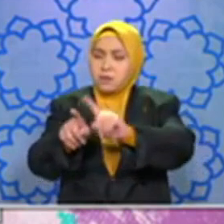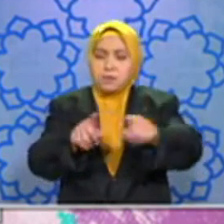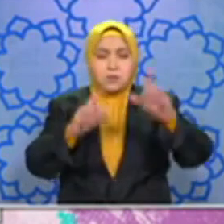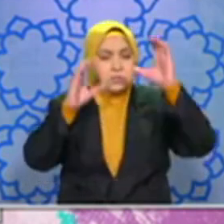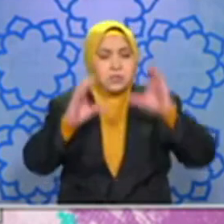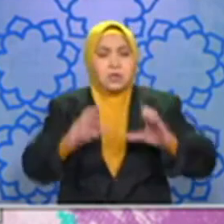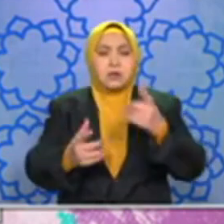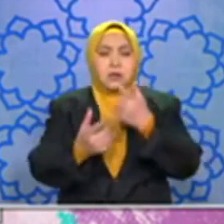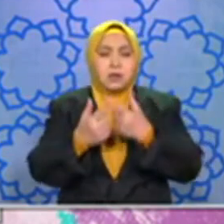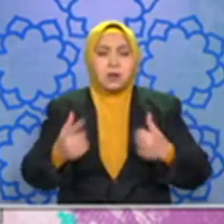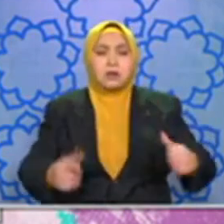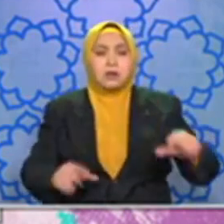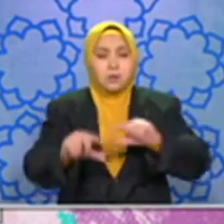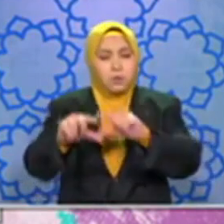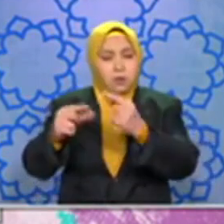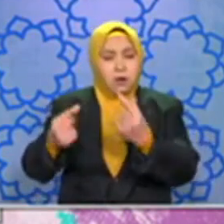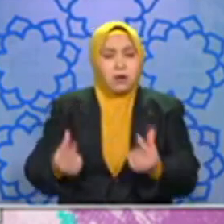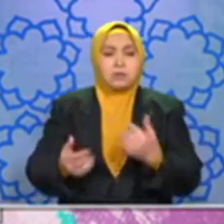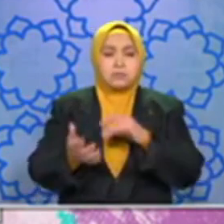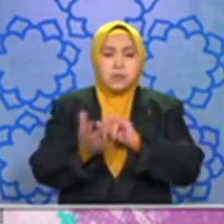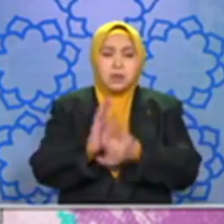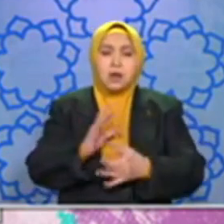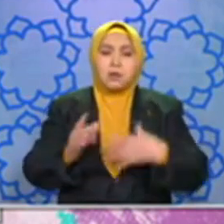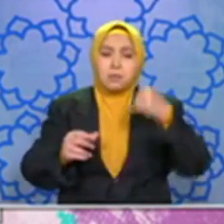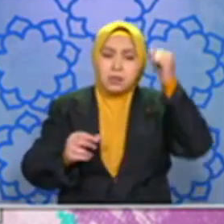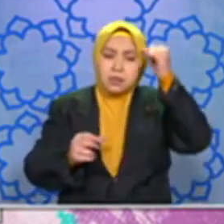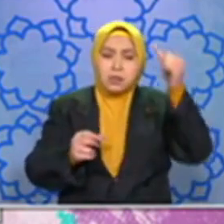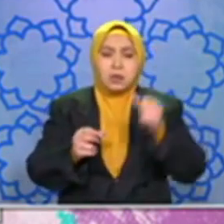يزيدهم إلا نفورا